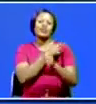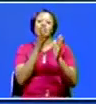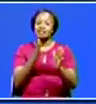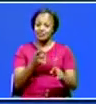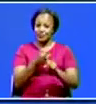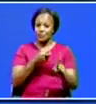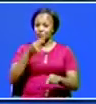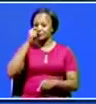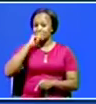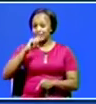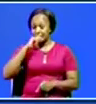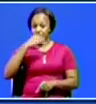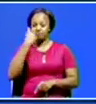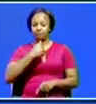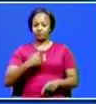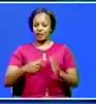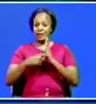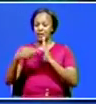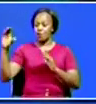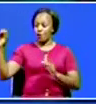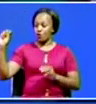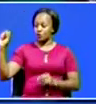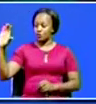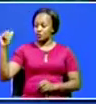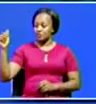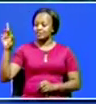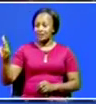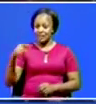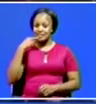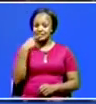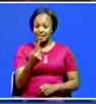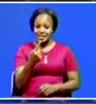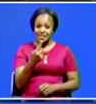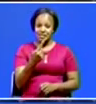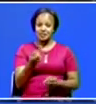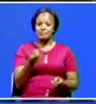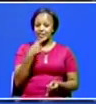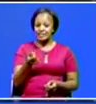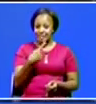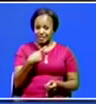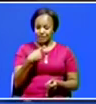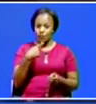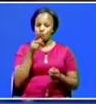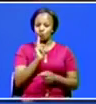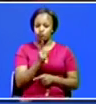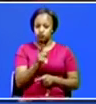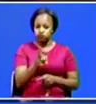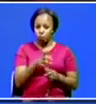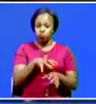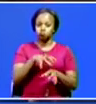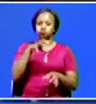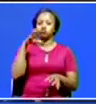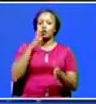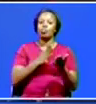Tanzania, ajulikanaye kama Oscar Kivike, anasema tiba ya mapumbu ni kupitia upasuaji. Anasema